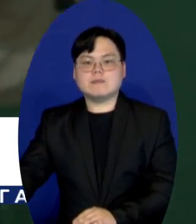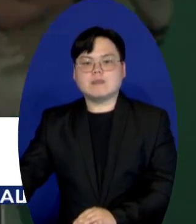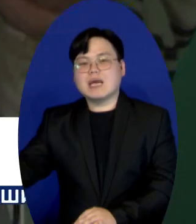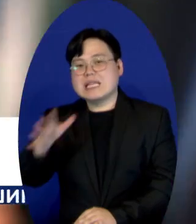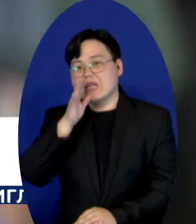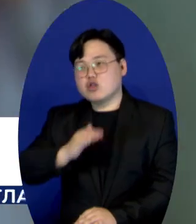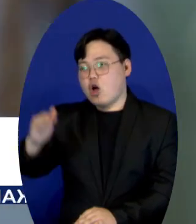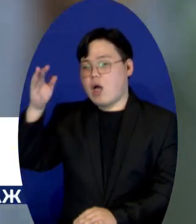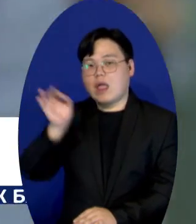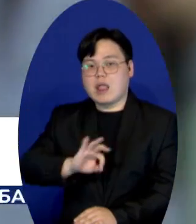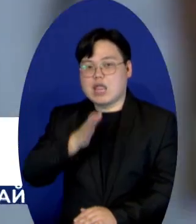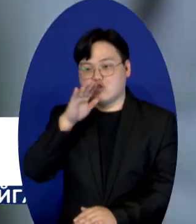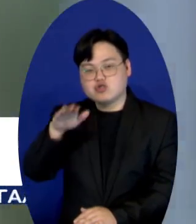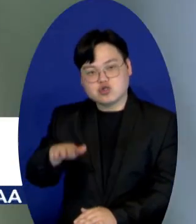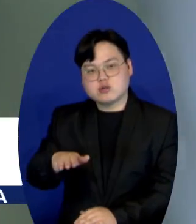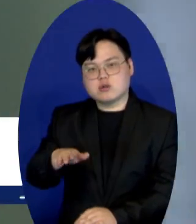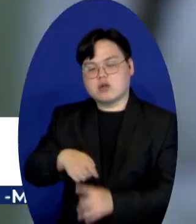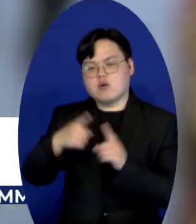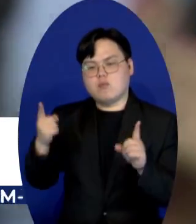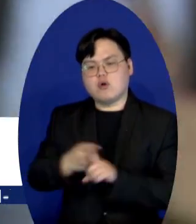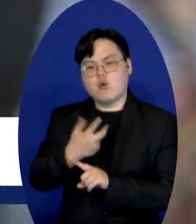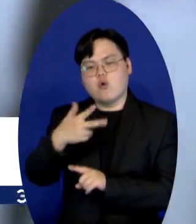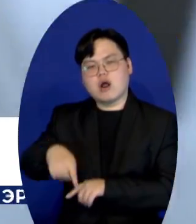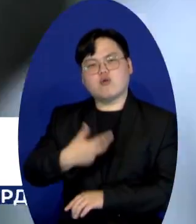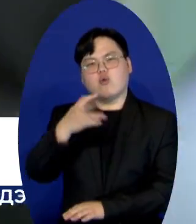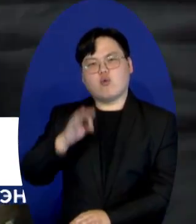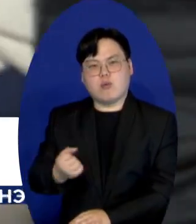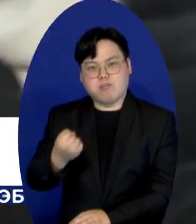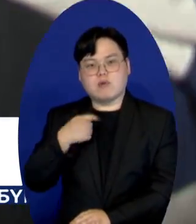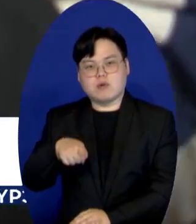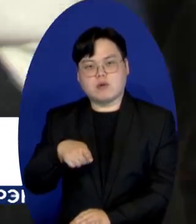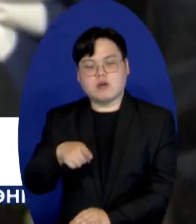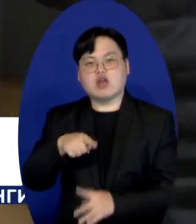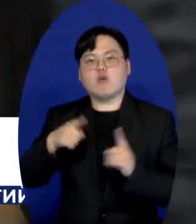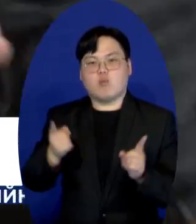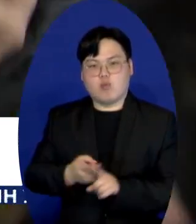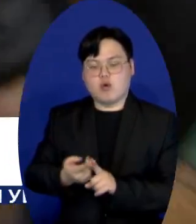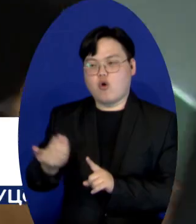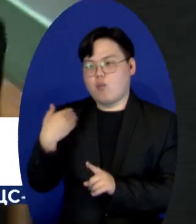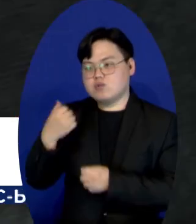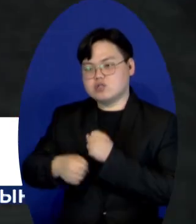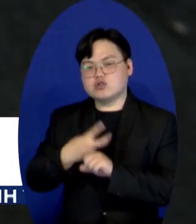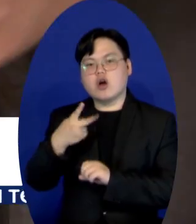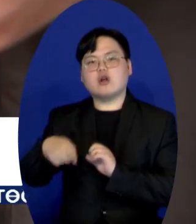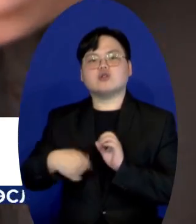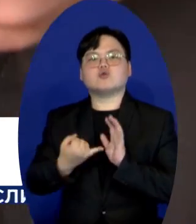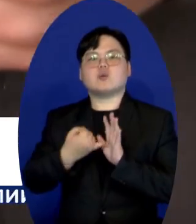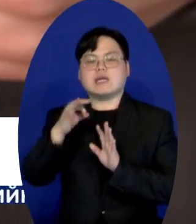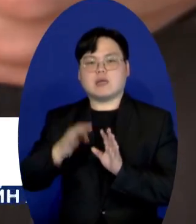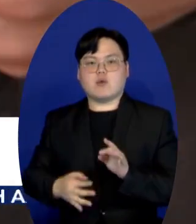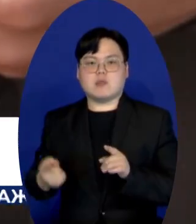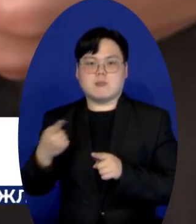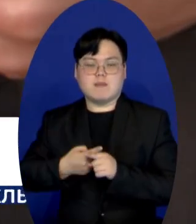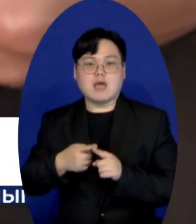Насан туршийн хүүхдийн гэмт хэрэгт холбогдсон тоо нийт гэмт хэргийн 3.3% эзэлж байна. Энэ нь өмнөх оноос 2.6 дахин өссөн үзүүлэлт юм. Гэмт